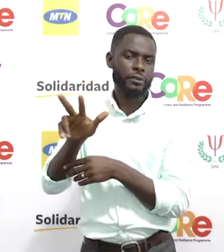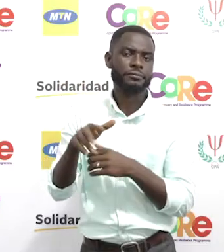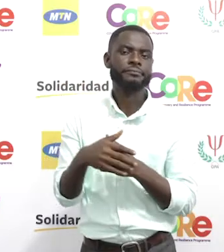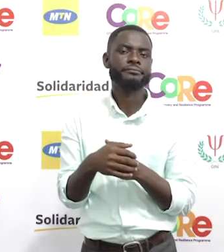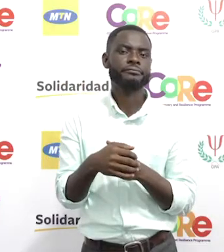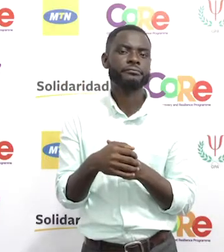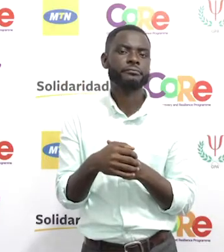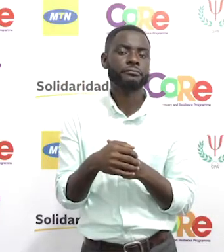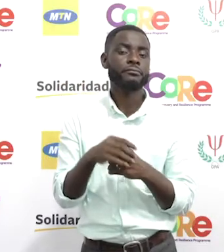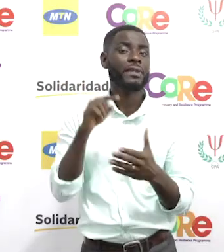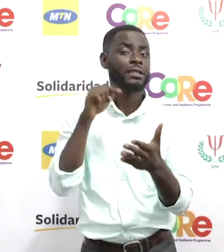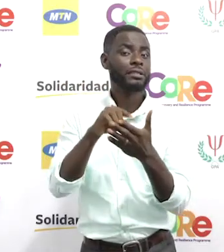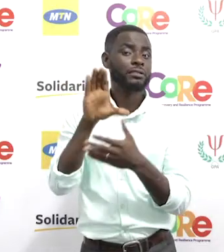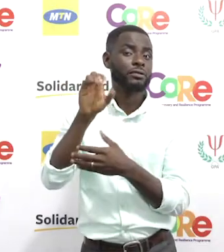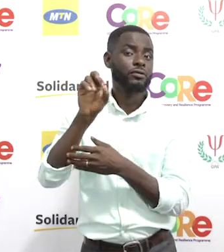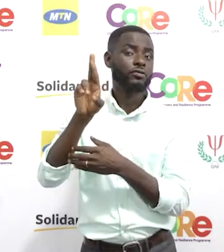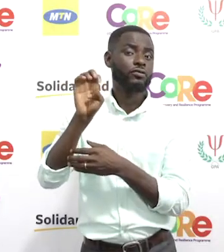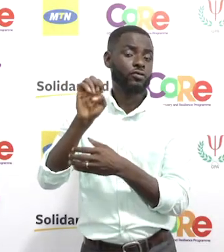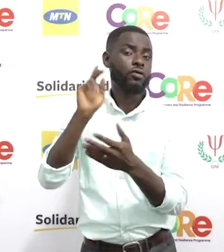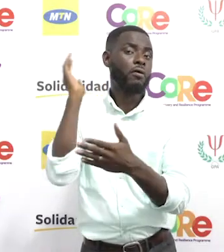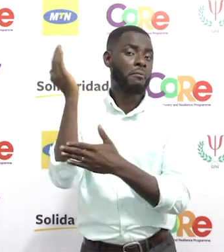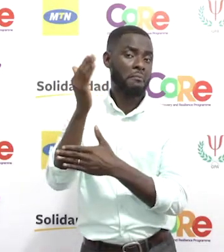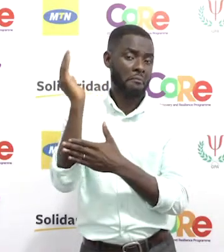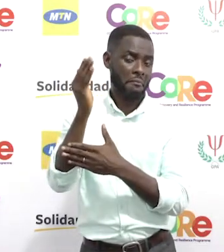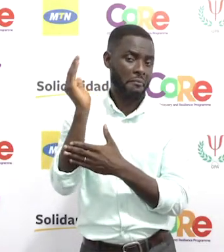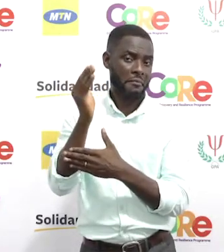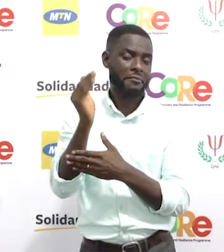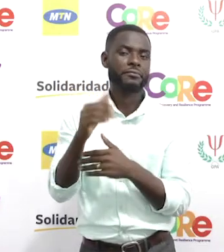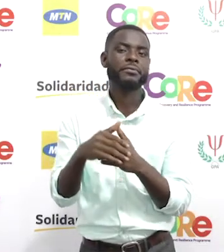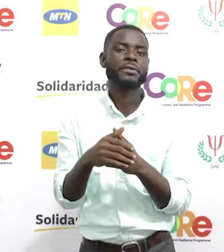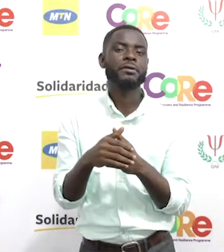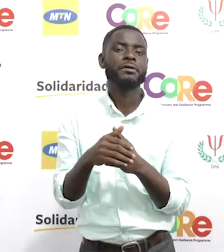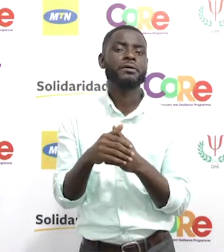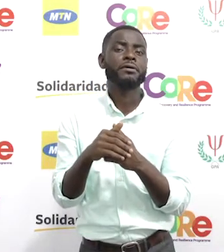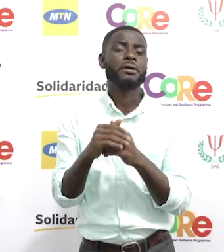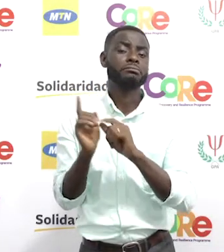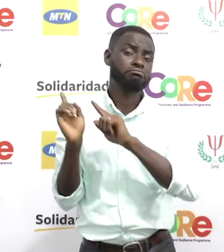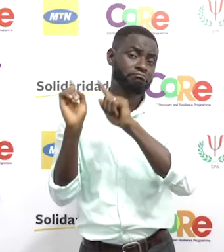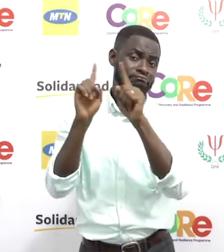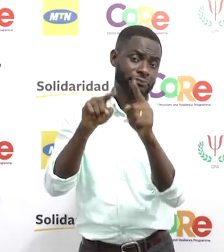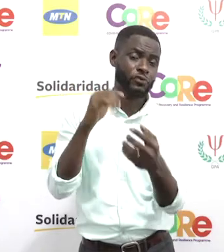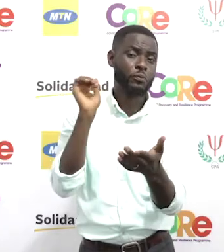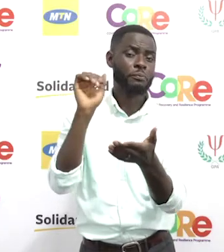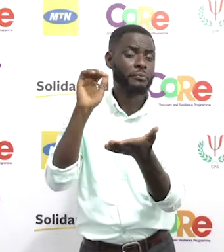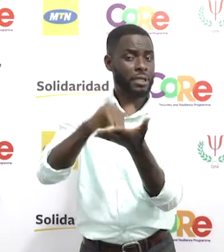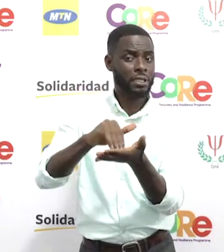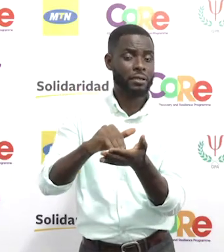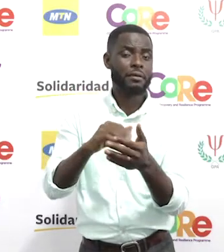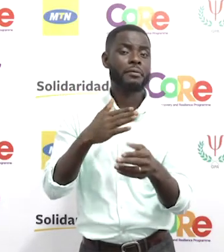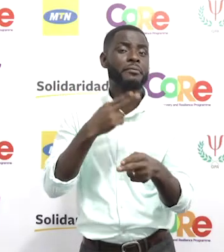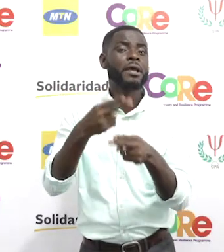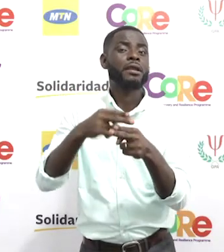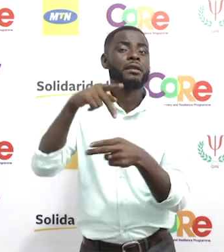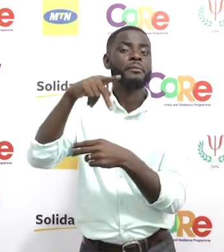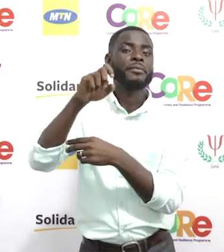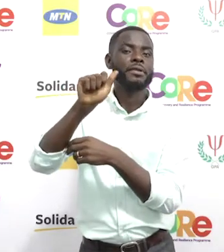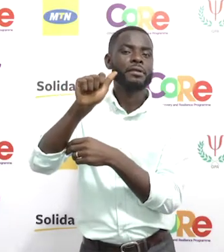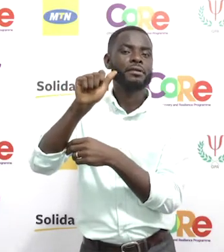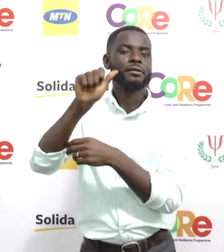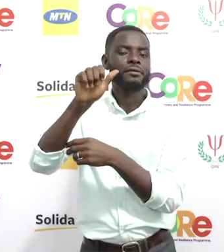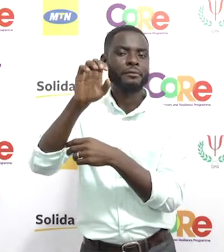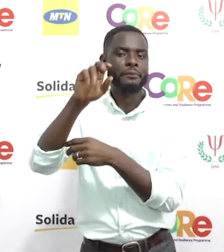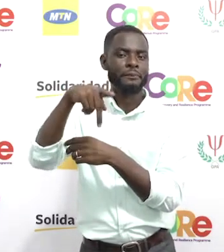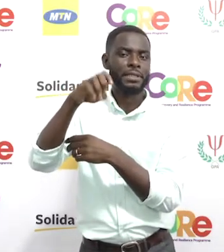055-153-5533. Ko ogbe jano tu, jino ni wokeba ogbe no ne. Kashi, wokbe ekuwe. Ingbeji, pel nana ya